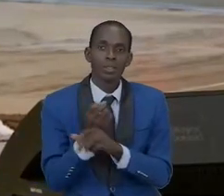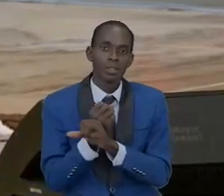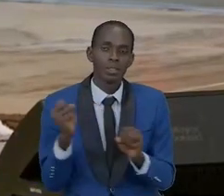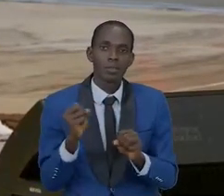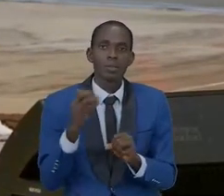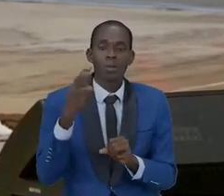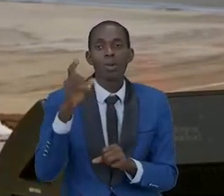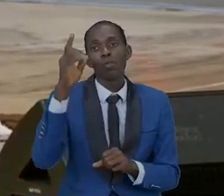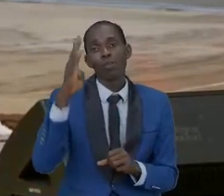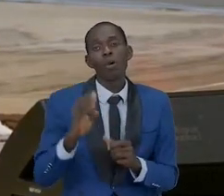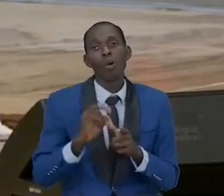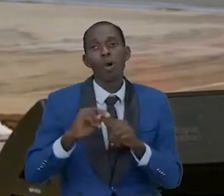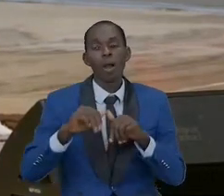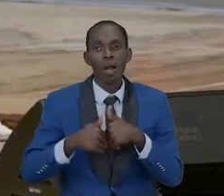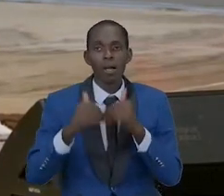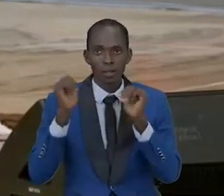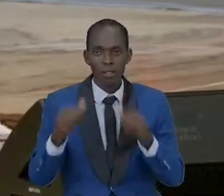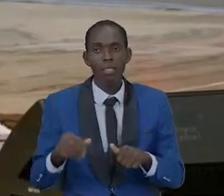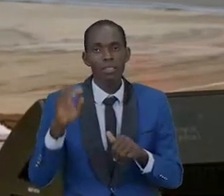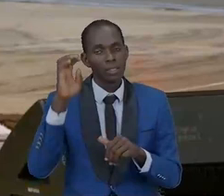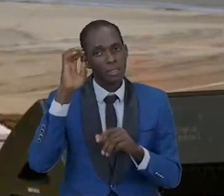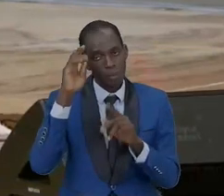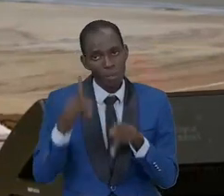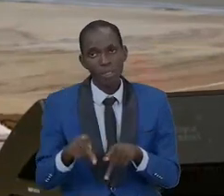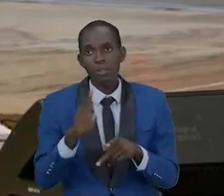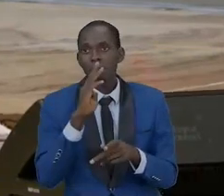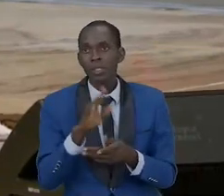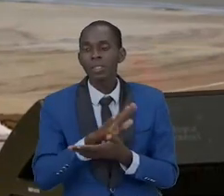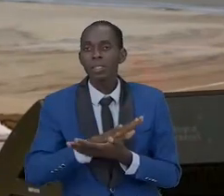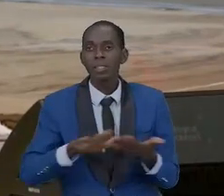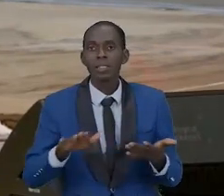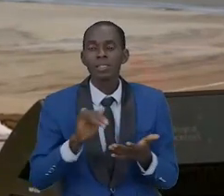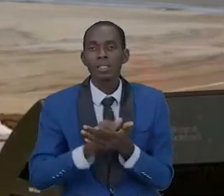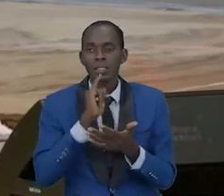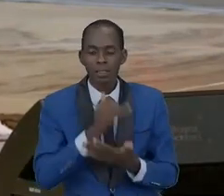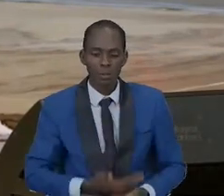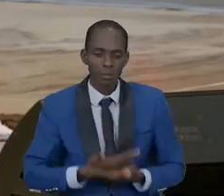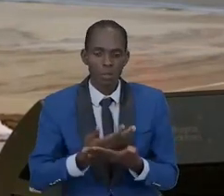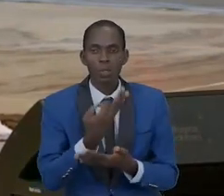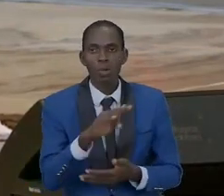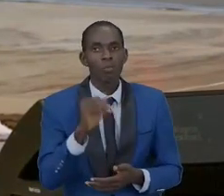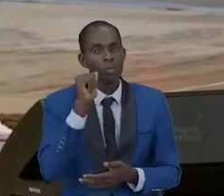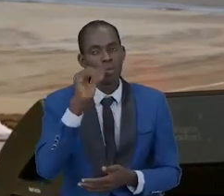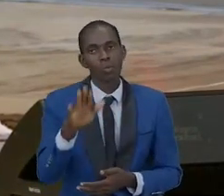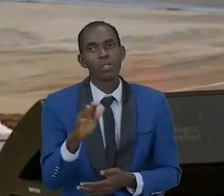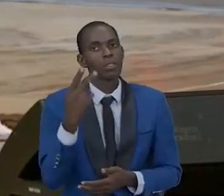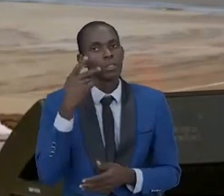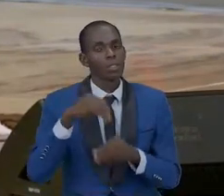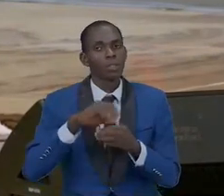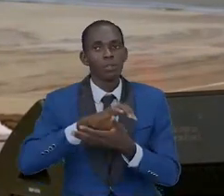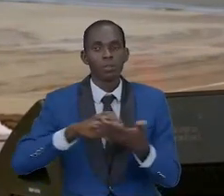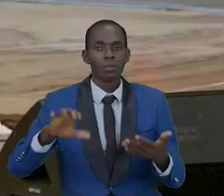comment comment serait-il pu celui qui est né de d'une femme job chapitre 25